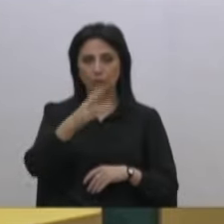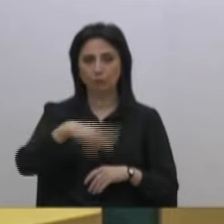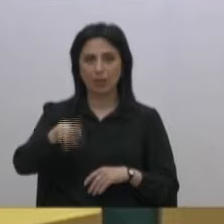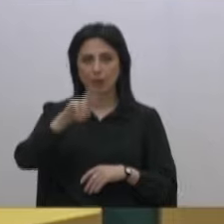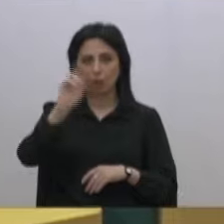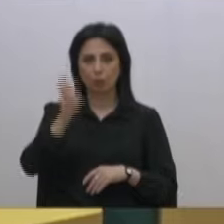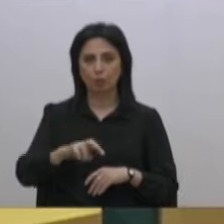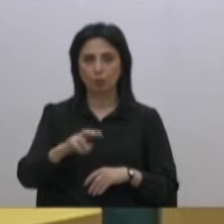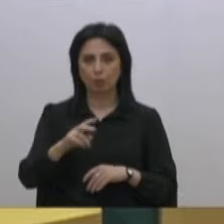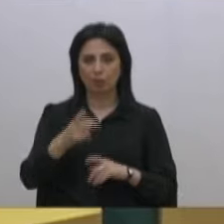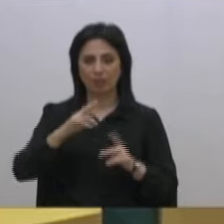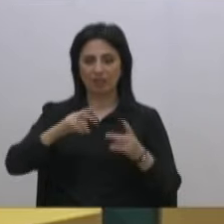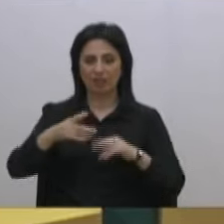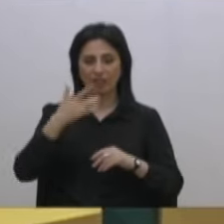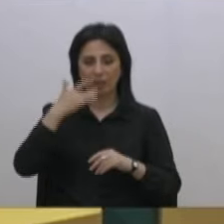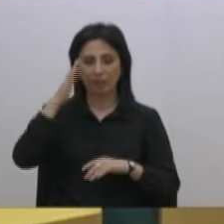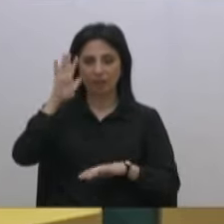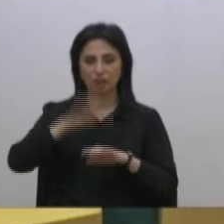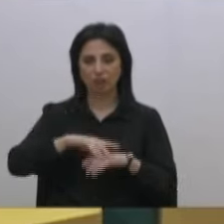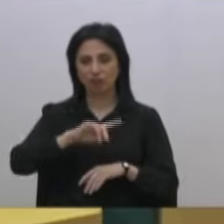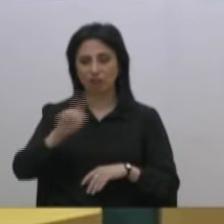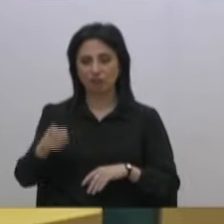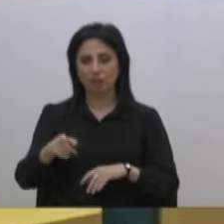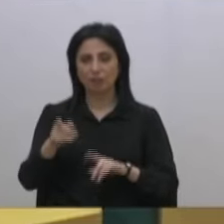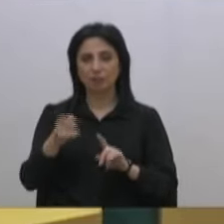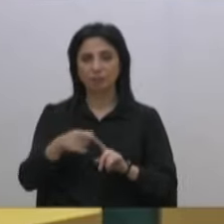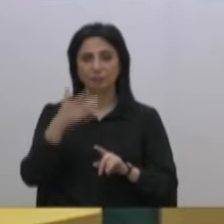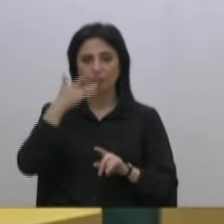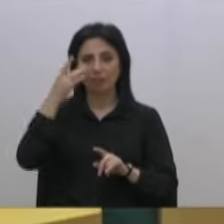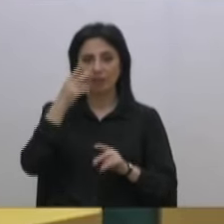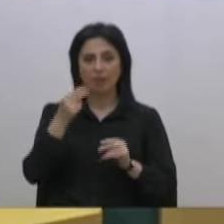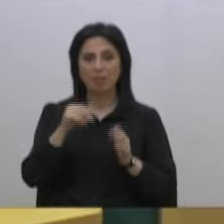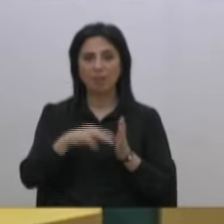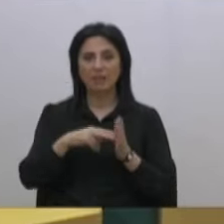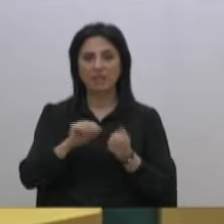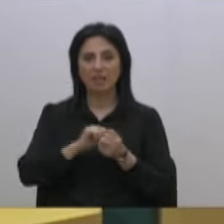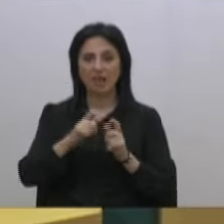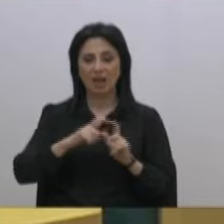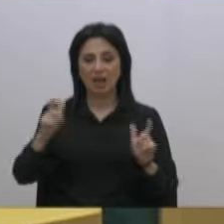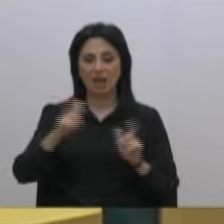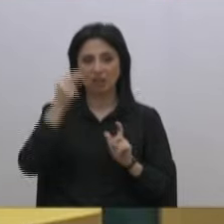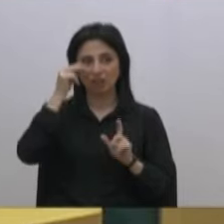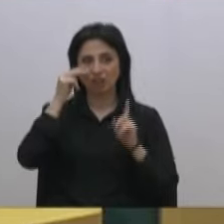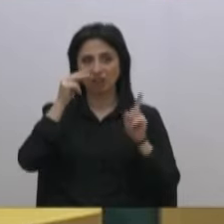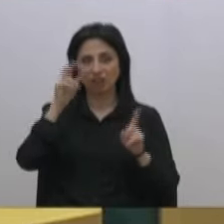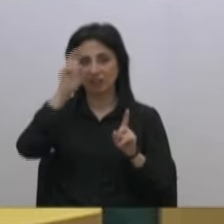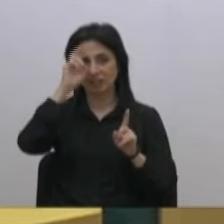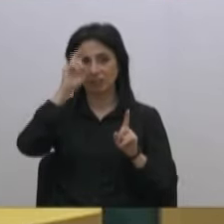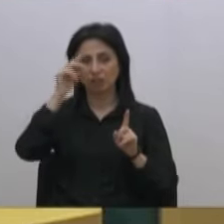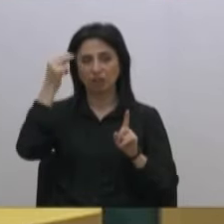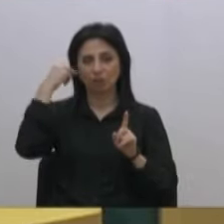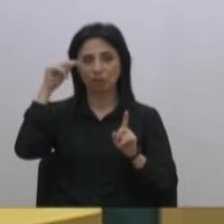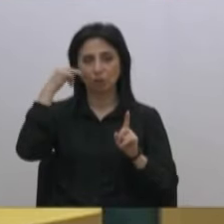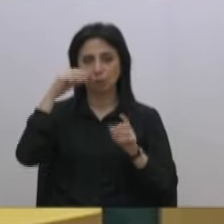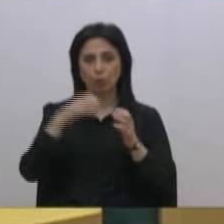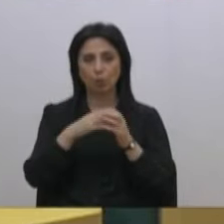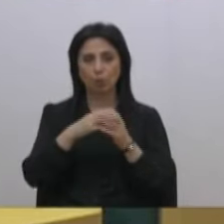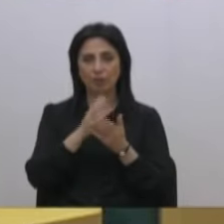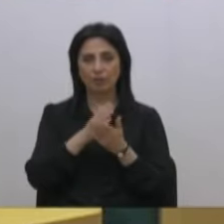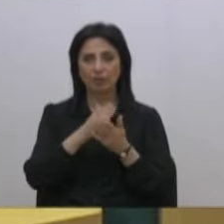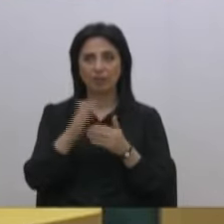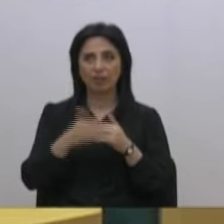მილიარდი დოლარის ეკვივალენტია ამერიკის შეერთებულ შტატებში, ხოლო ის ამერიკული ფასიანი ქაღალდები, რომლებიც ჩინეთის სახელმწიფოს და ჩინურ კომპანიებს